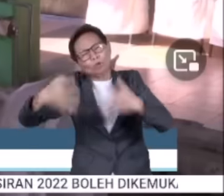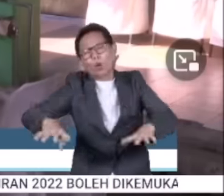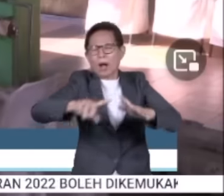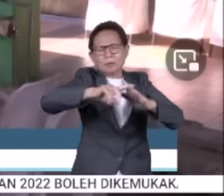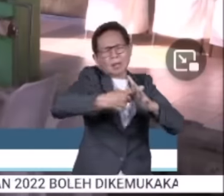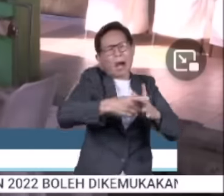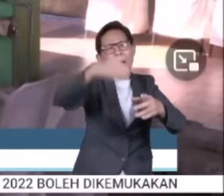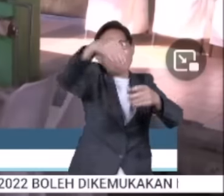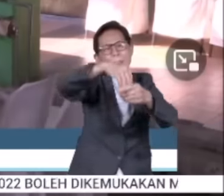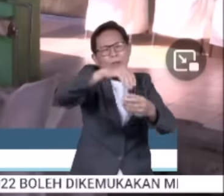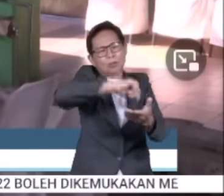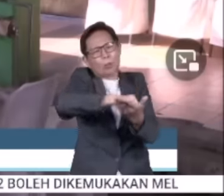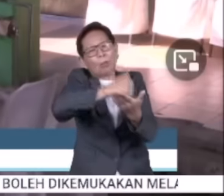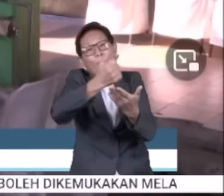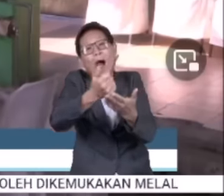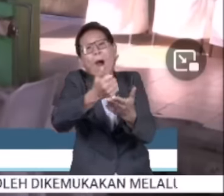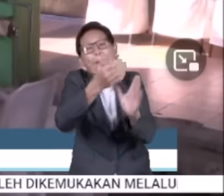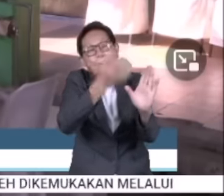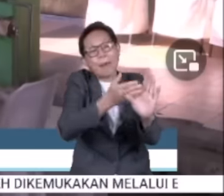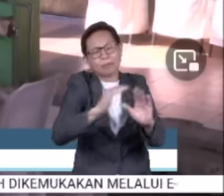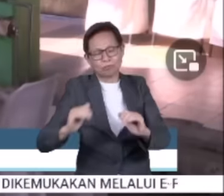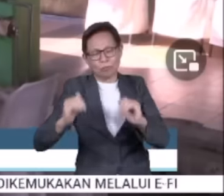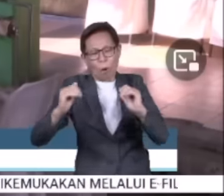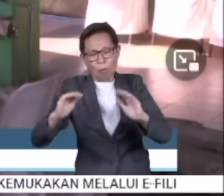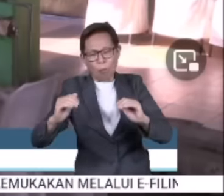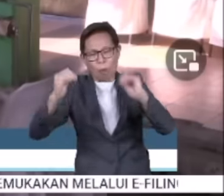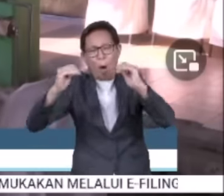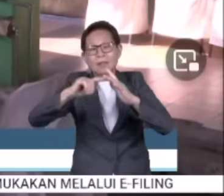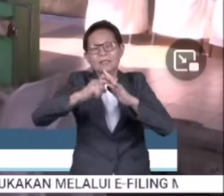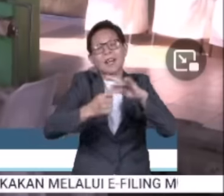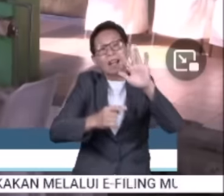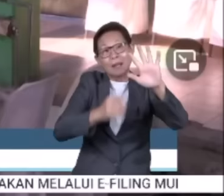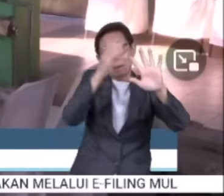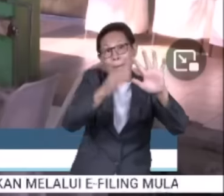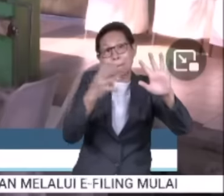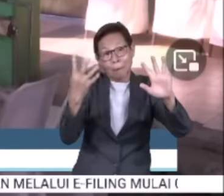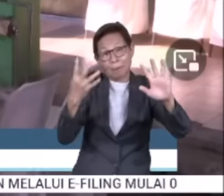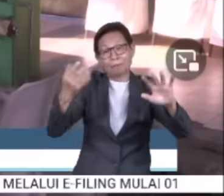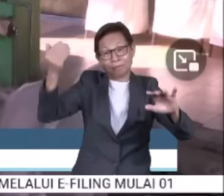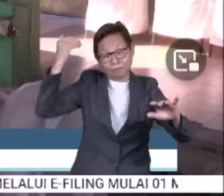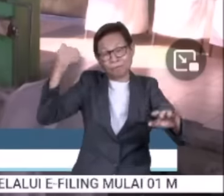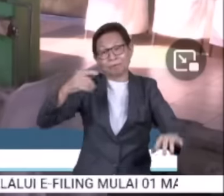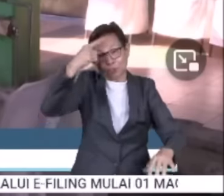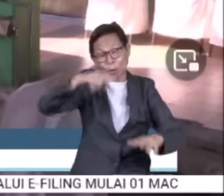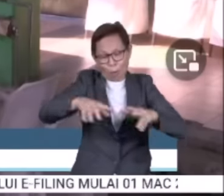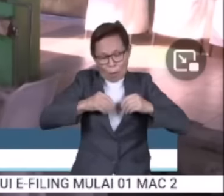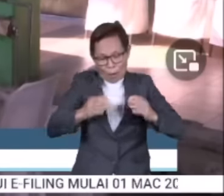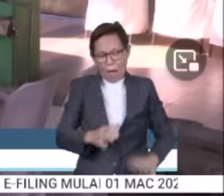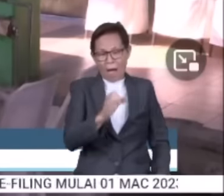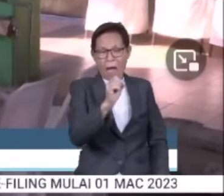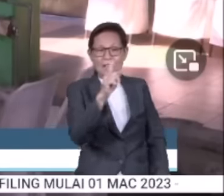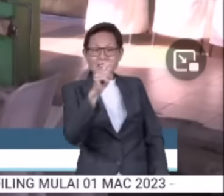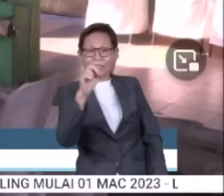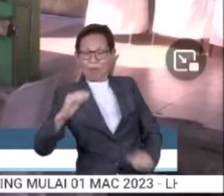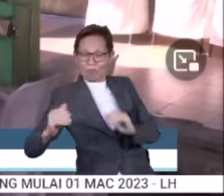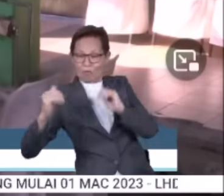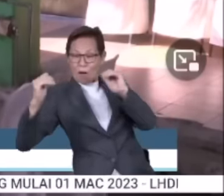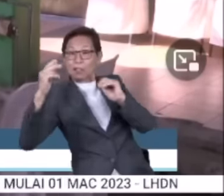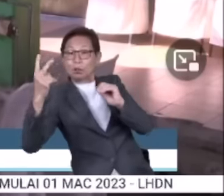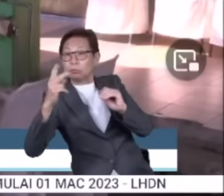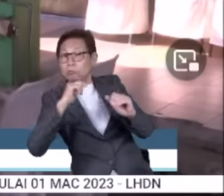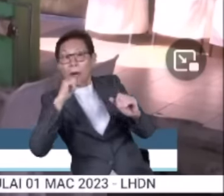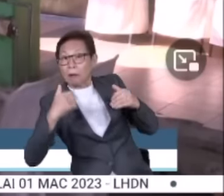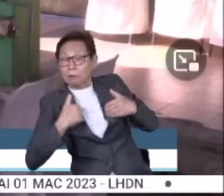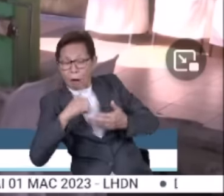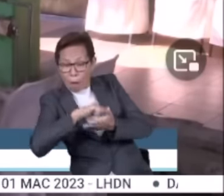disalurkan ke akaun bank penerima secara berperingkat mulai 5 April lalu. Manakala bagi penerima STR Fasa 2 yang tiada